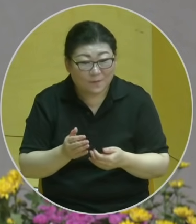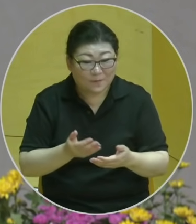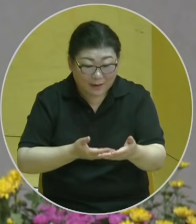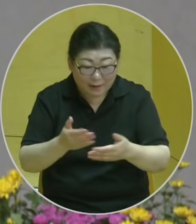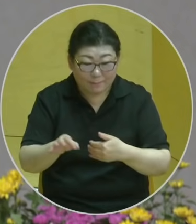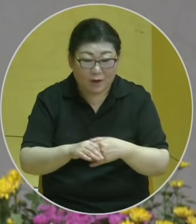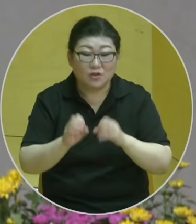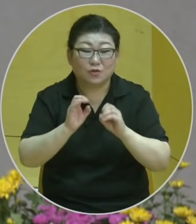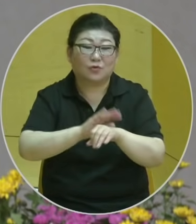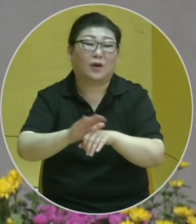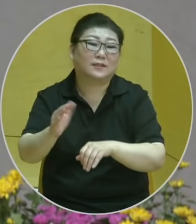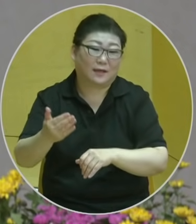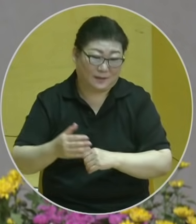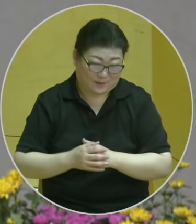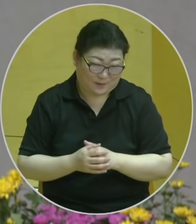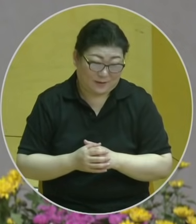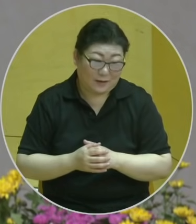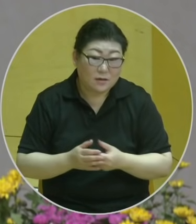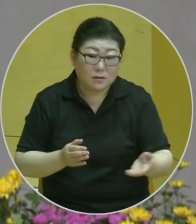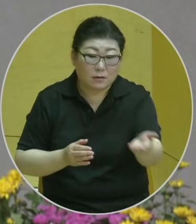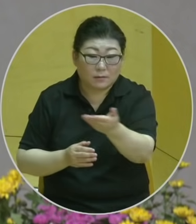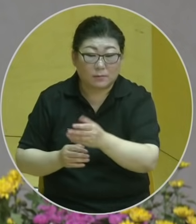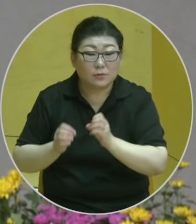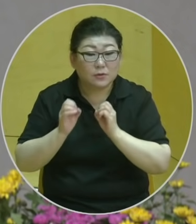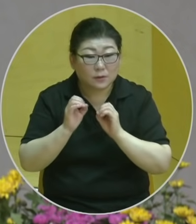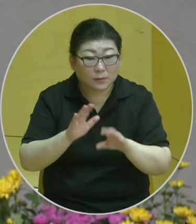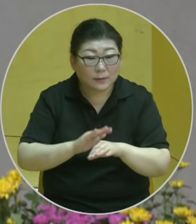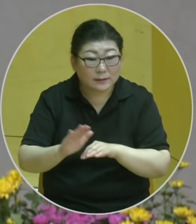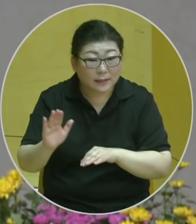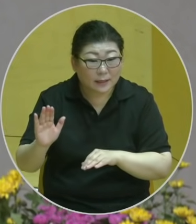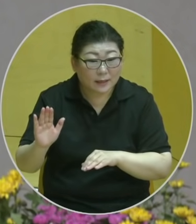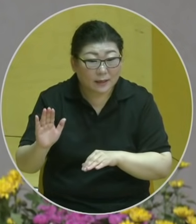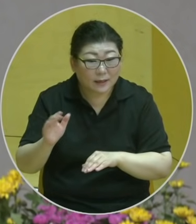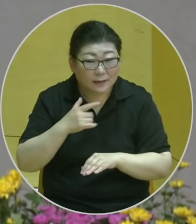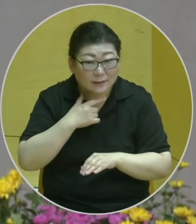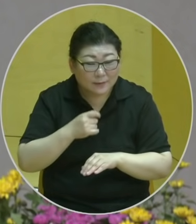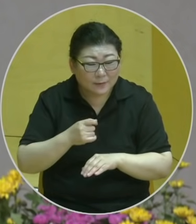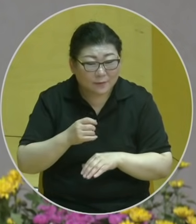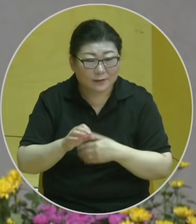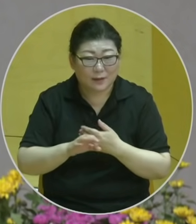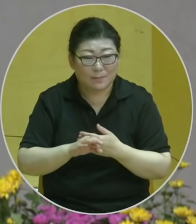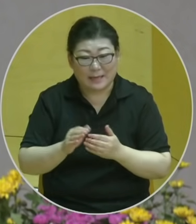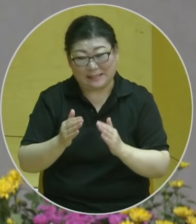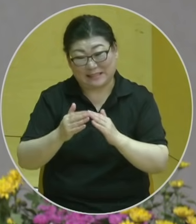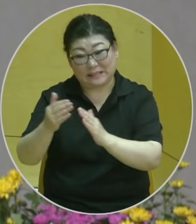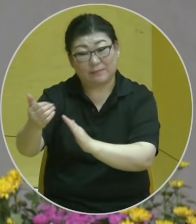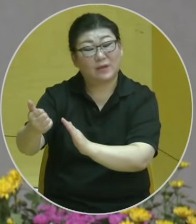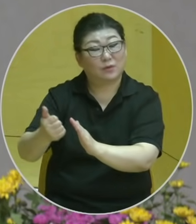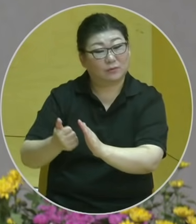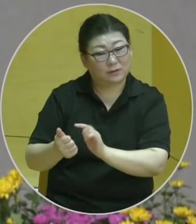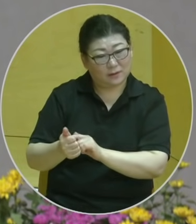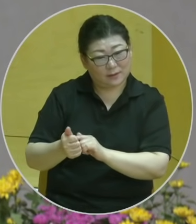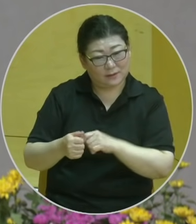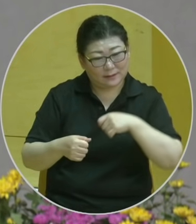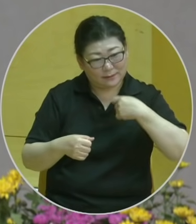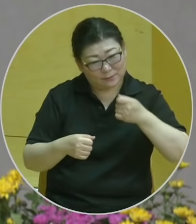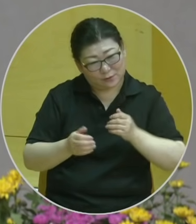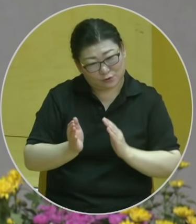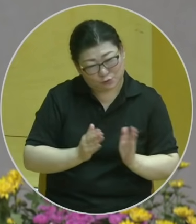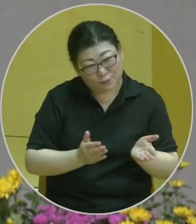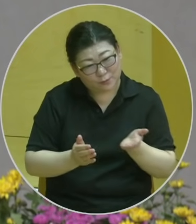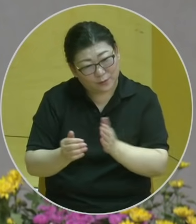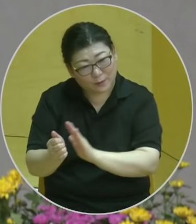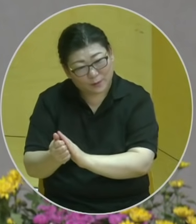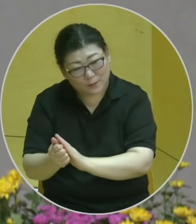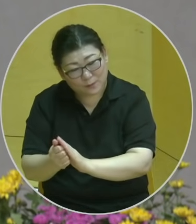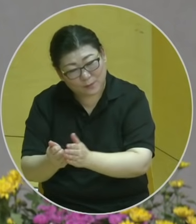된다는 겁니다. 그러니까 여러분들 전도하고 싶은 사람 있으면 어떻게 하시라고요? 집에 초청해서 음식을 잘 준비하면서 그